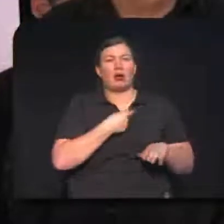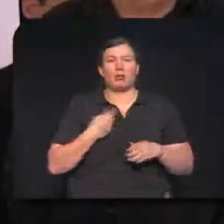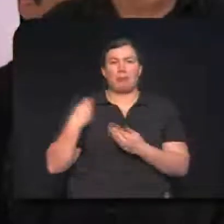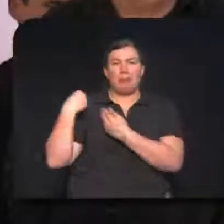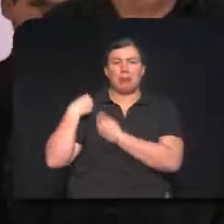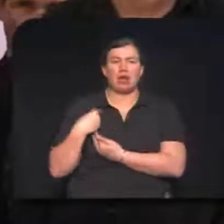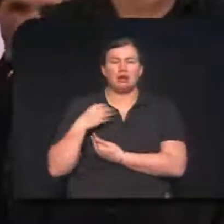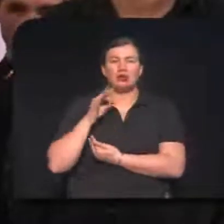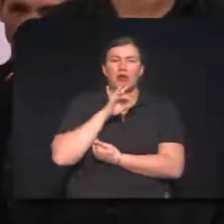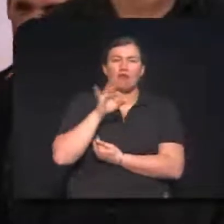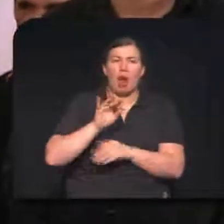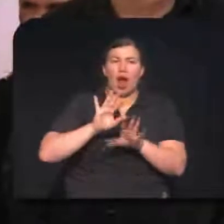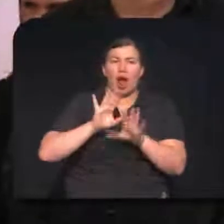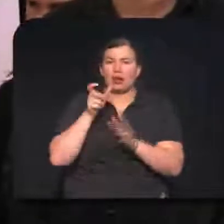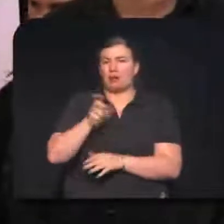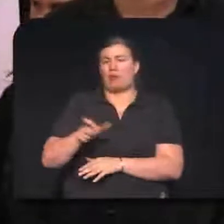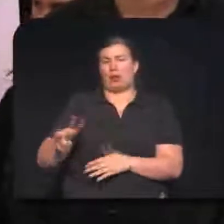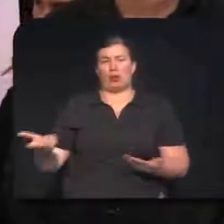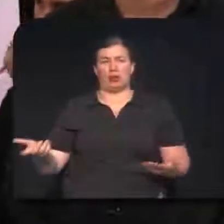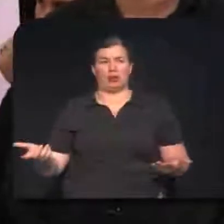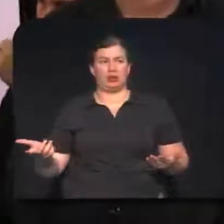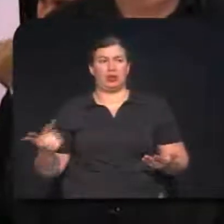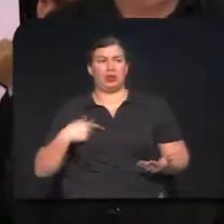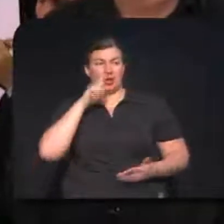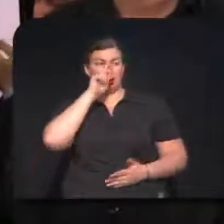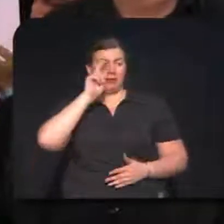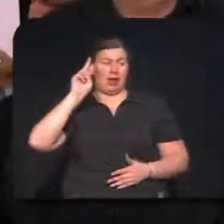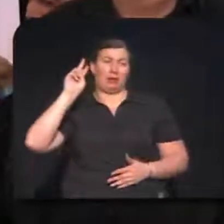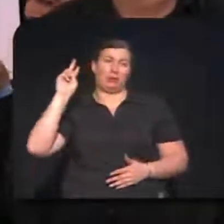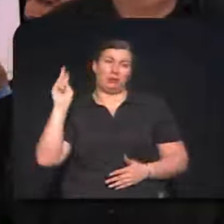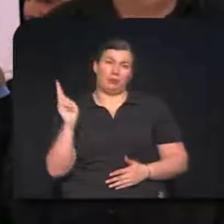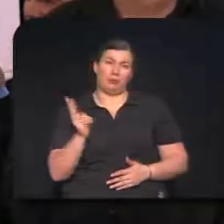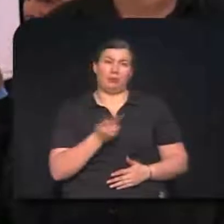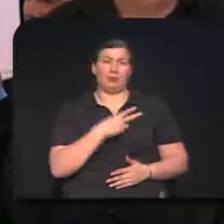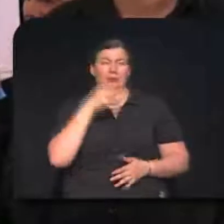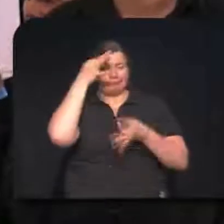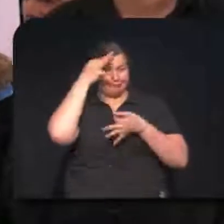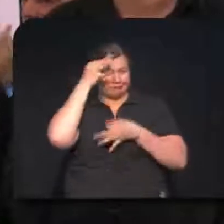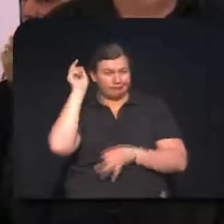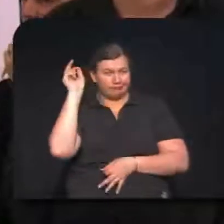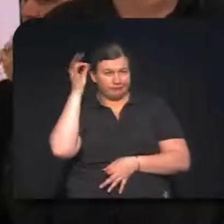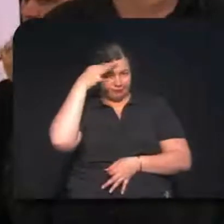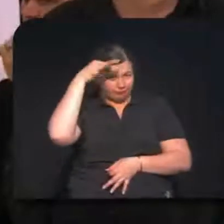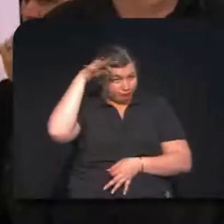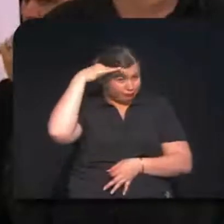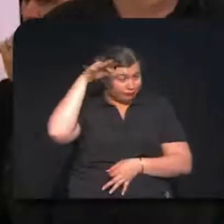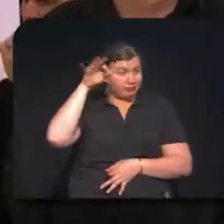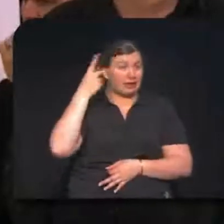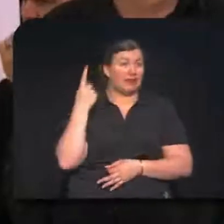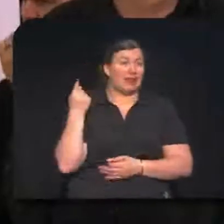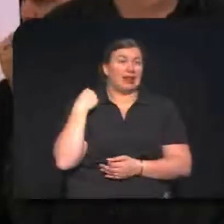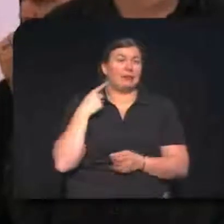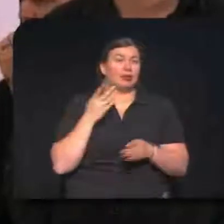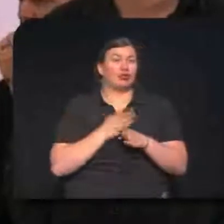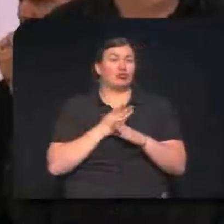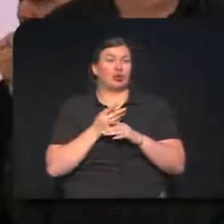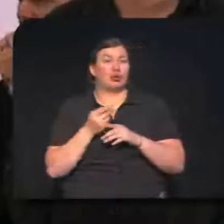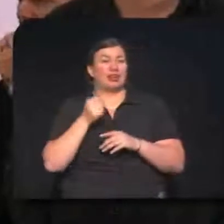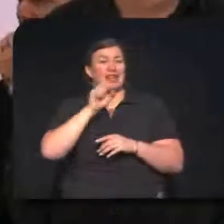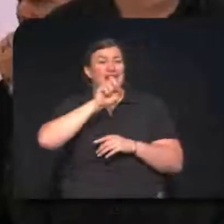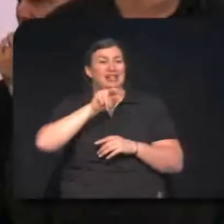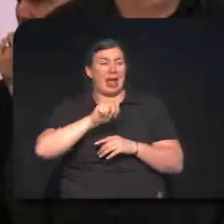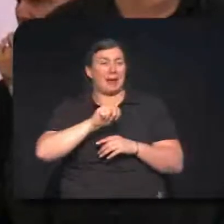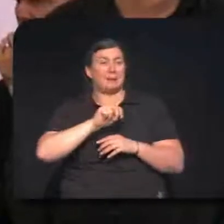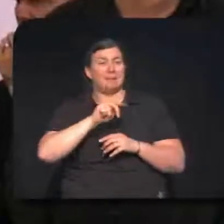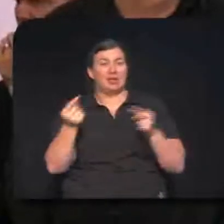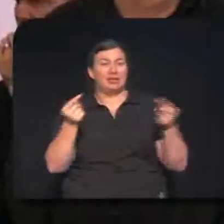der Allgemeinheit und ich glaube da sind wir uns hier auch alle einig die Diskussion um den ESM eben hat das ja auch schön gezeigt und jetzt geht